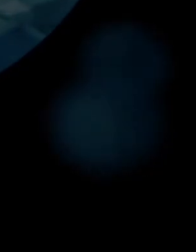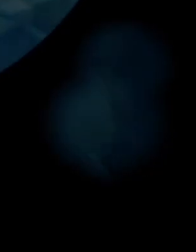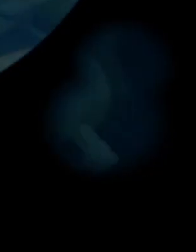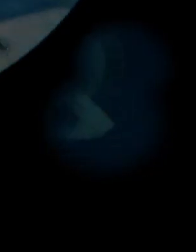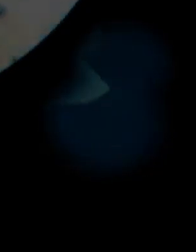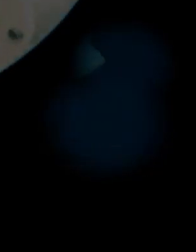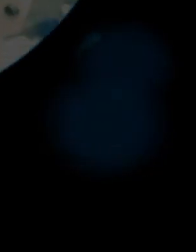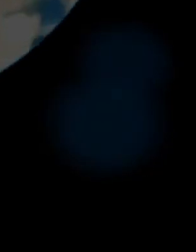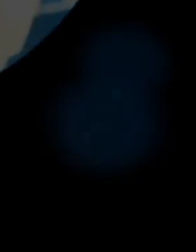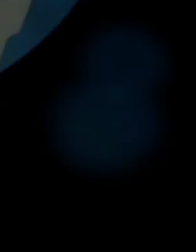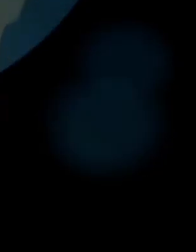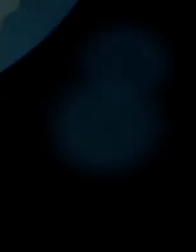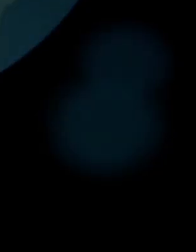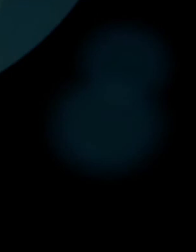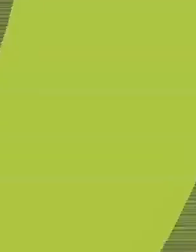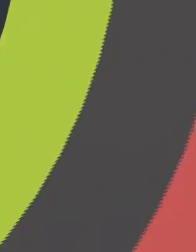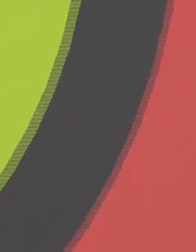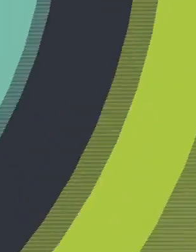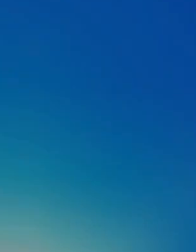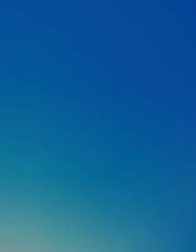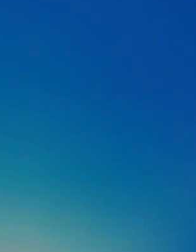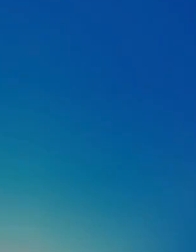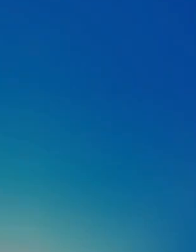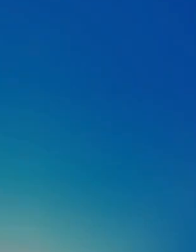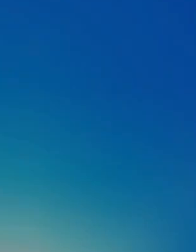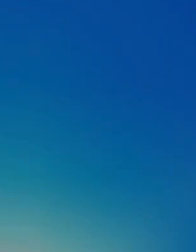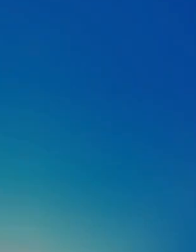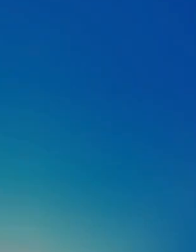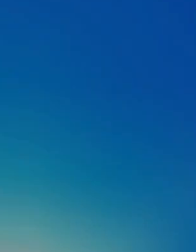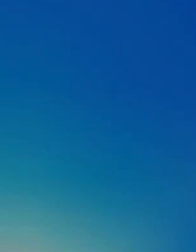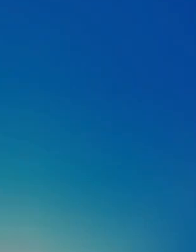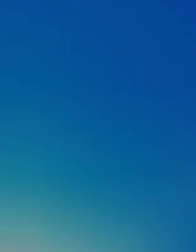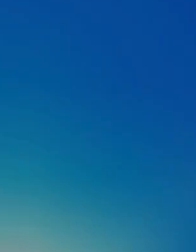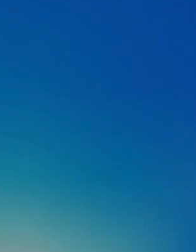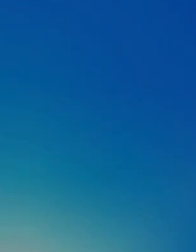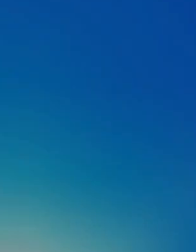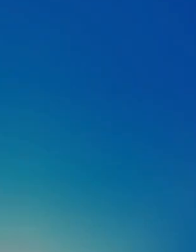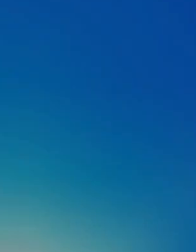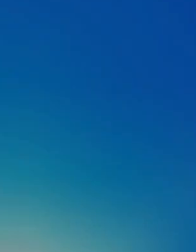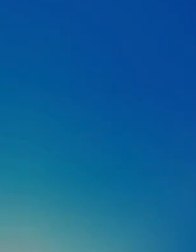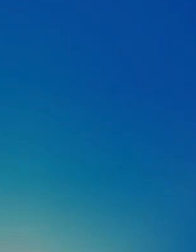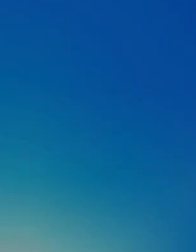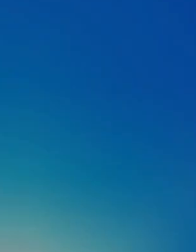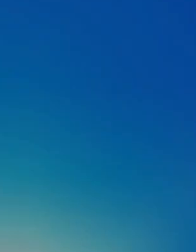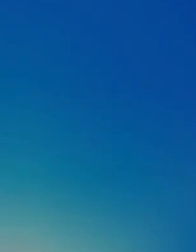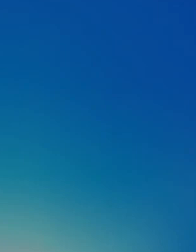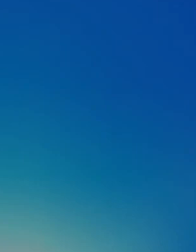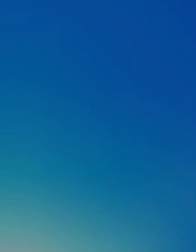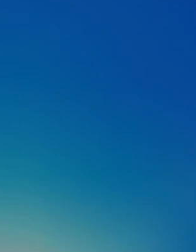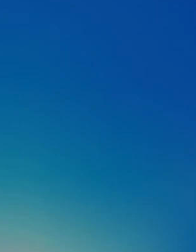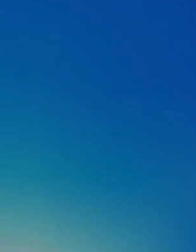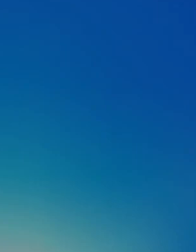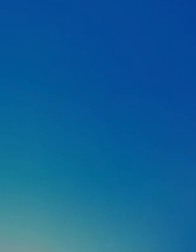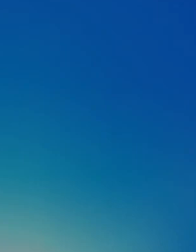เรียนด้วยกันสายอาชีพอาชีวสัมพันธ์อยู่ด้วยกันฉัน